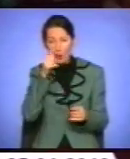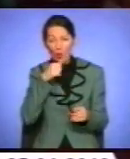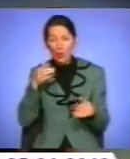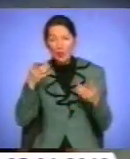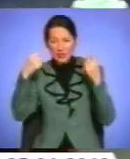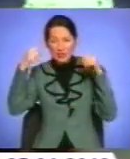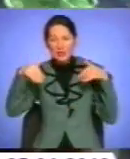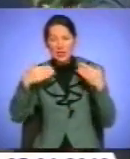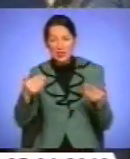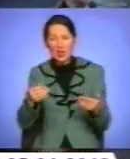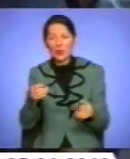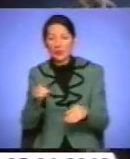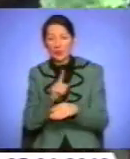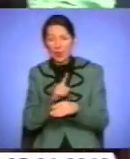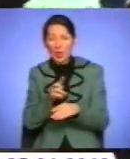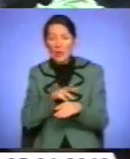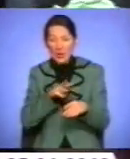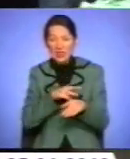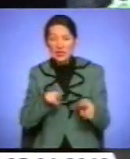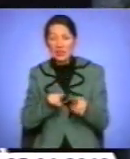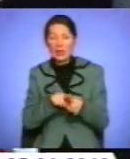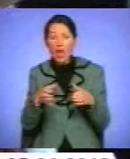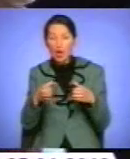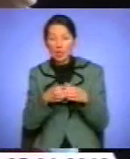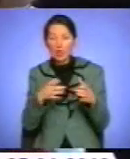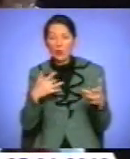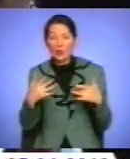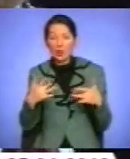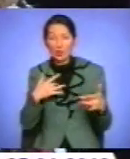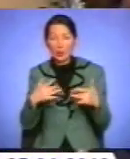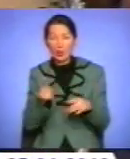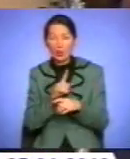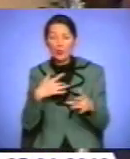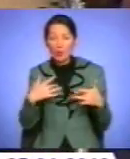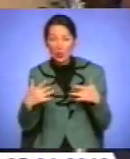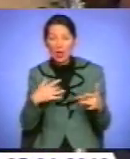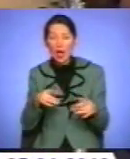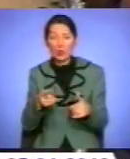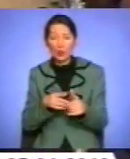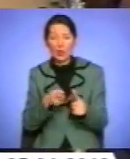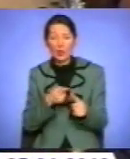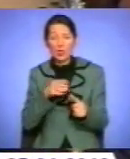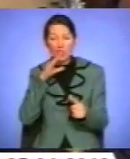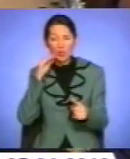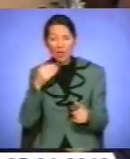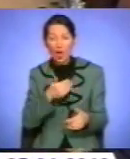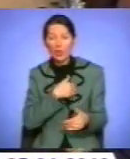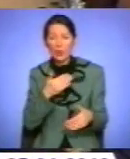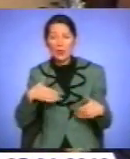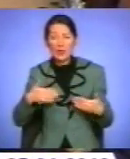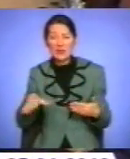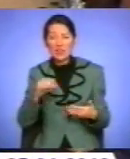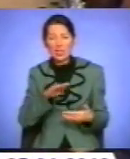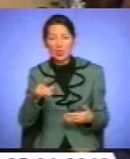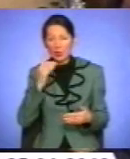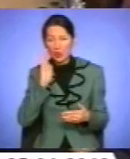колективу Тернопільського обласного академічного драматичного театру імені Тараса Шевченка. Хотів би привітати всіх діток з наступаючим Новим